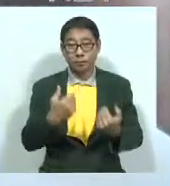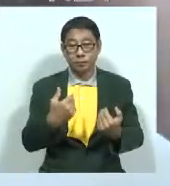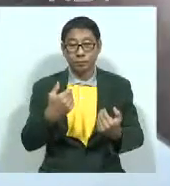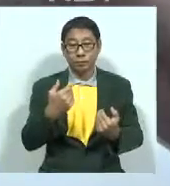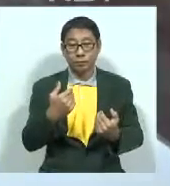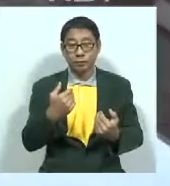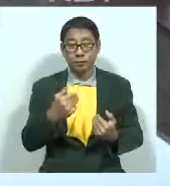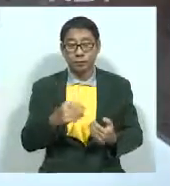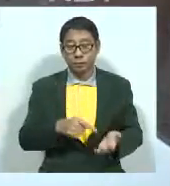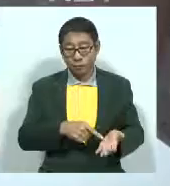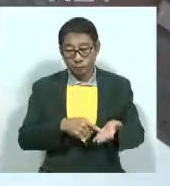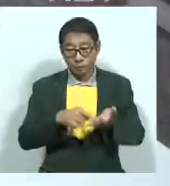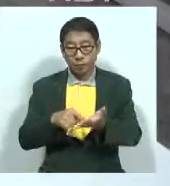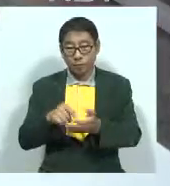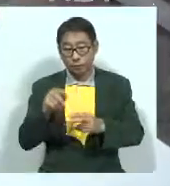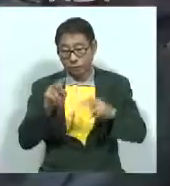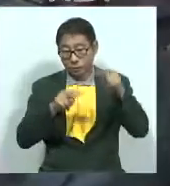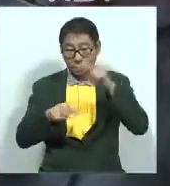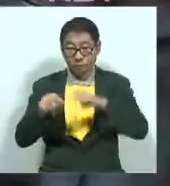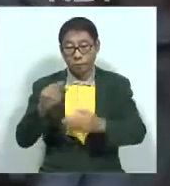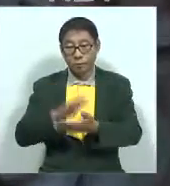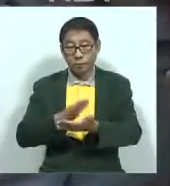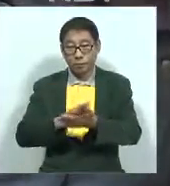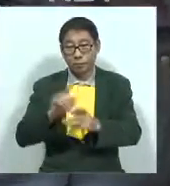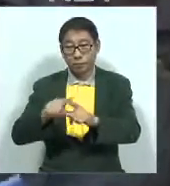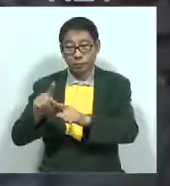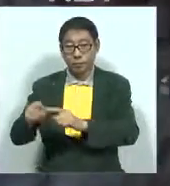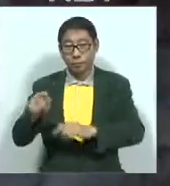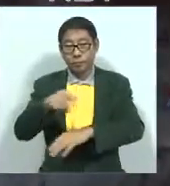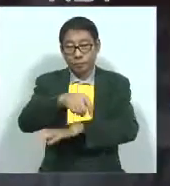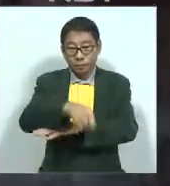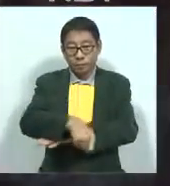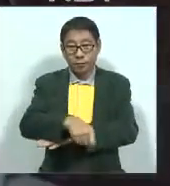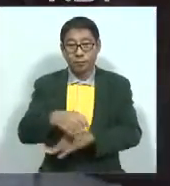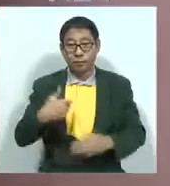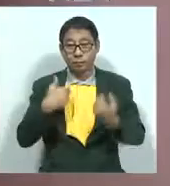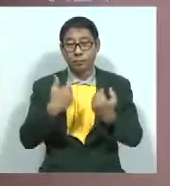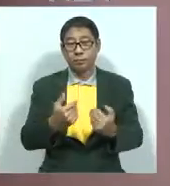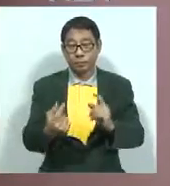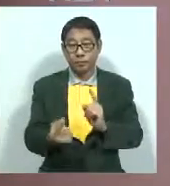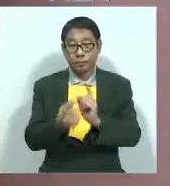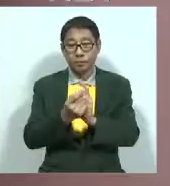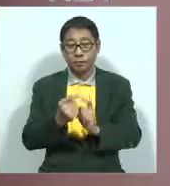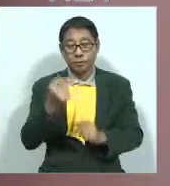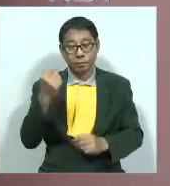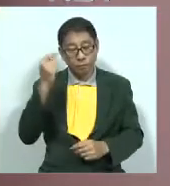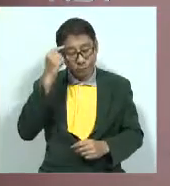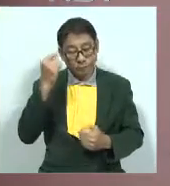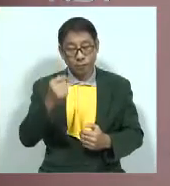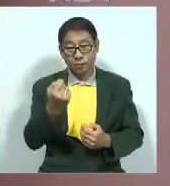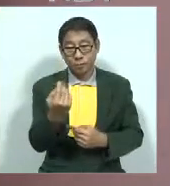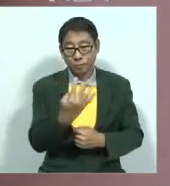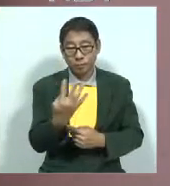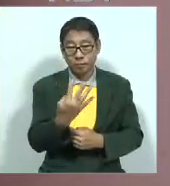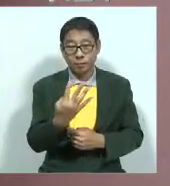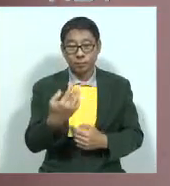ชาติส่งเจ้าหน้าที่มาสุ่มตรวจตามโรงเรียนหลายแห่งในจังหวัดนครราชสีมาและพบข้อสงสัยอยู่4แห่ง